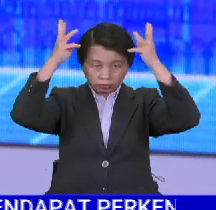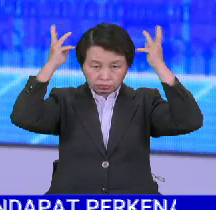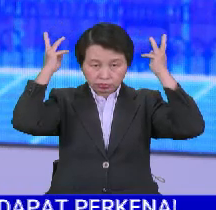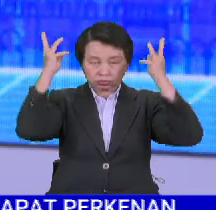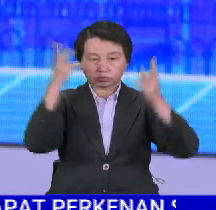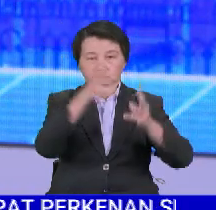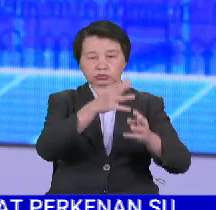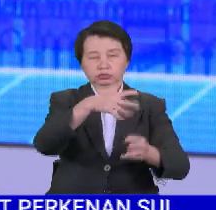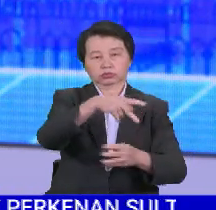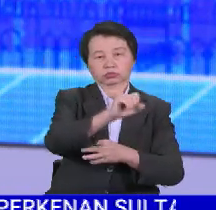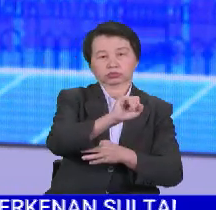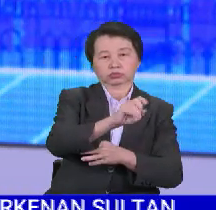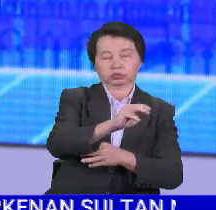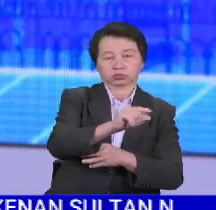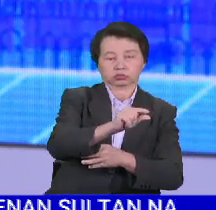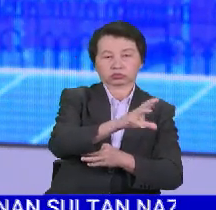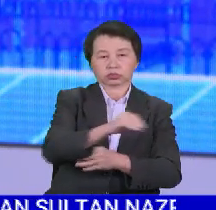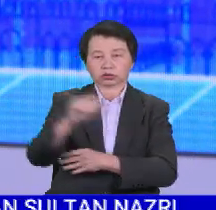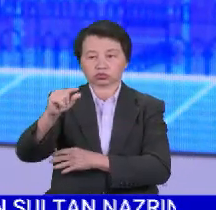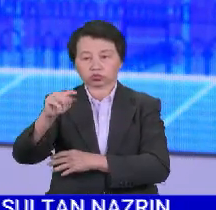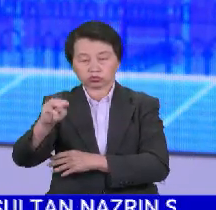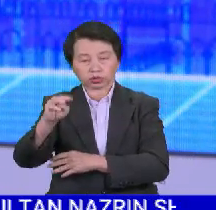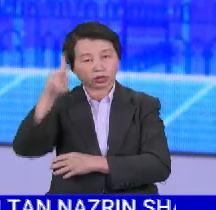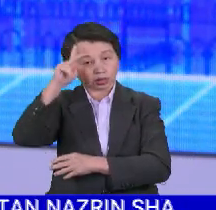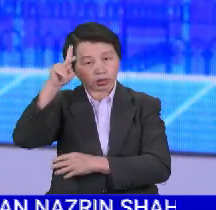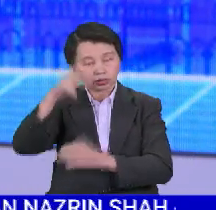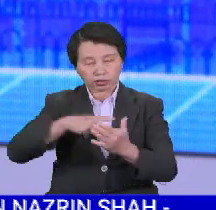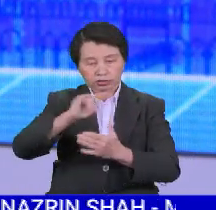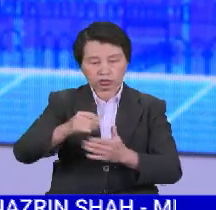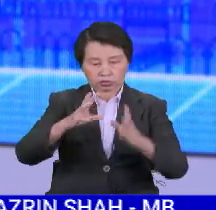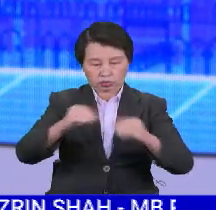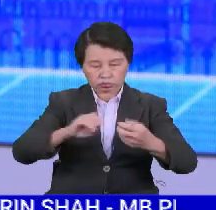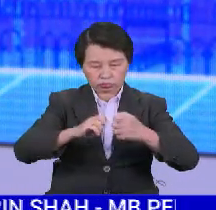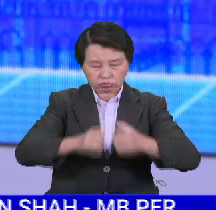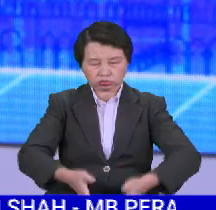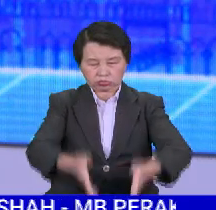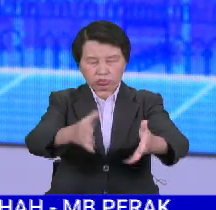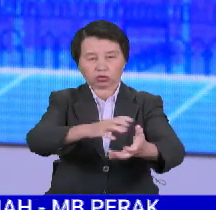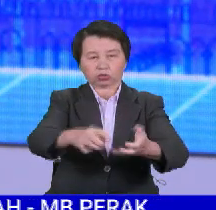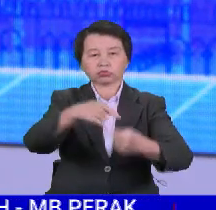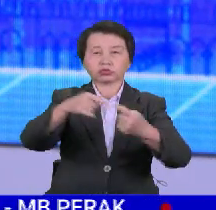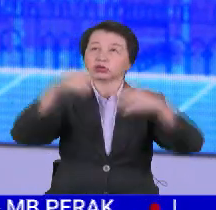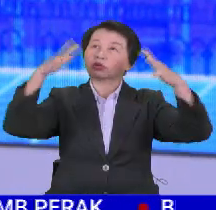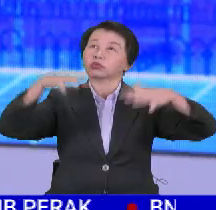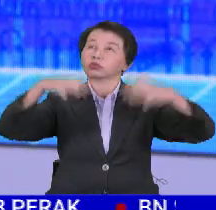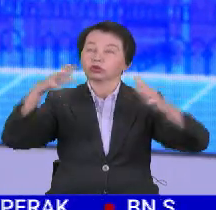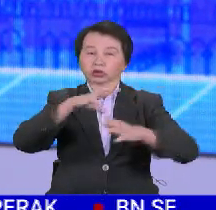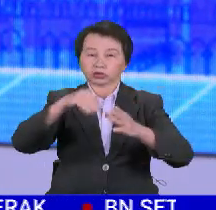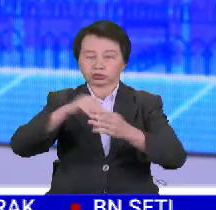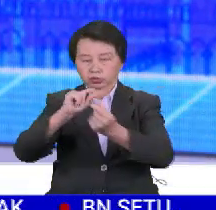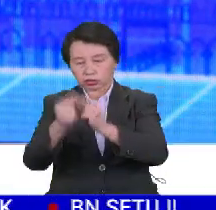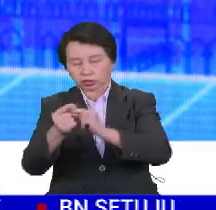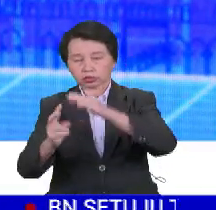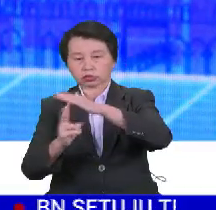Simpor dan Pos Gop di Gua Musang, Kelantan. Projek itu bagi mengatasi jalan yang rosak apabila musim hujan, termasuk